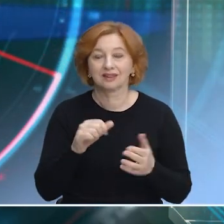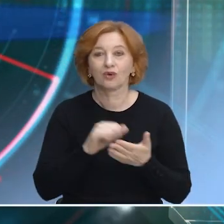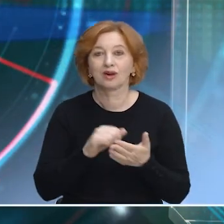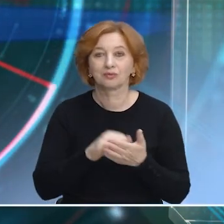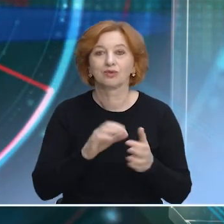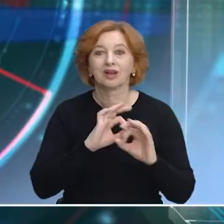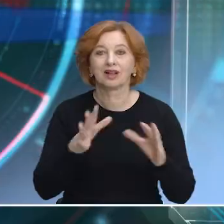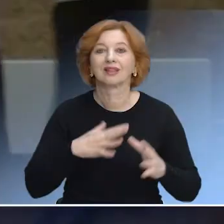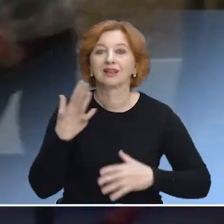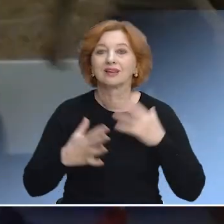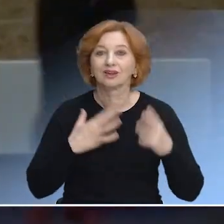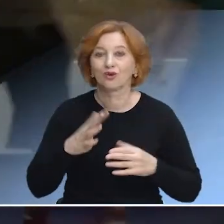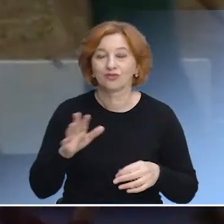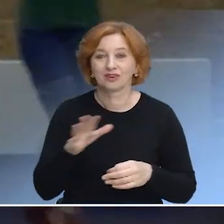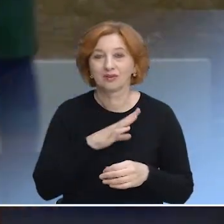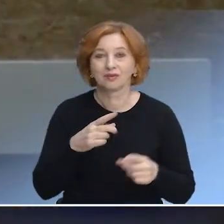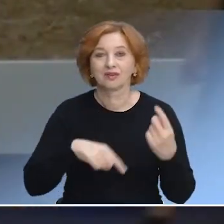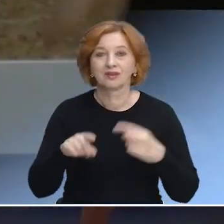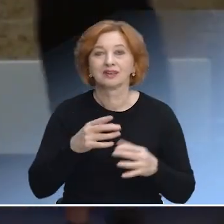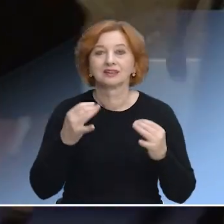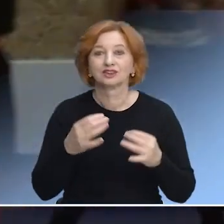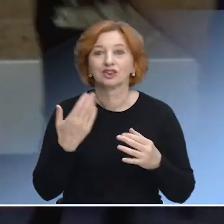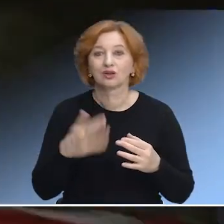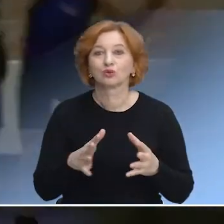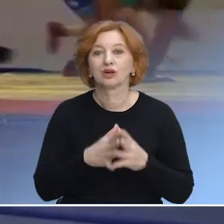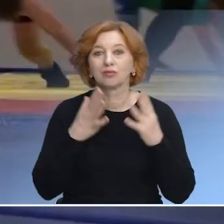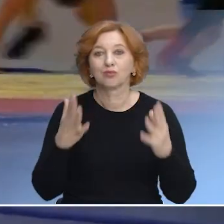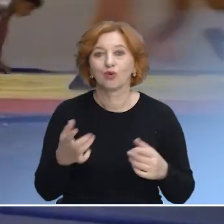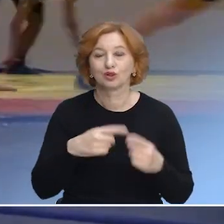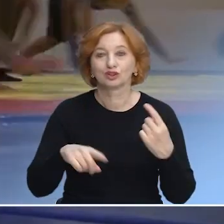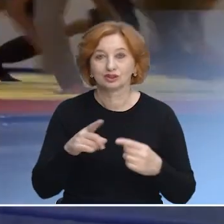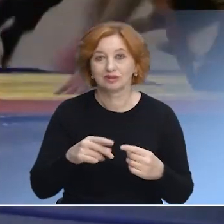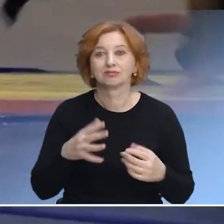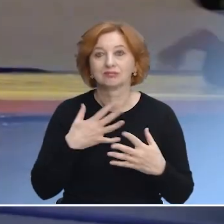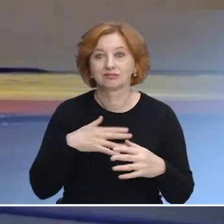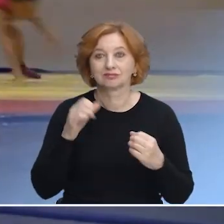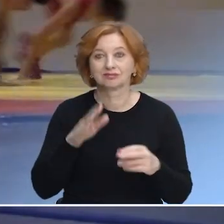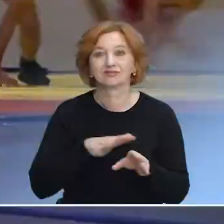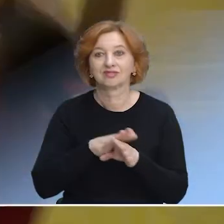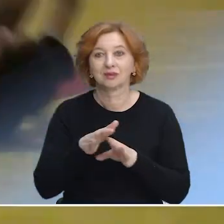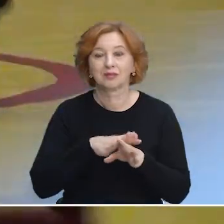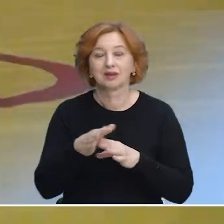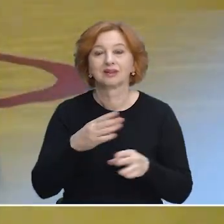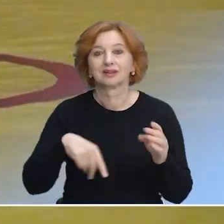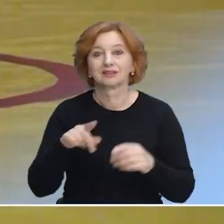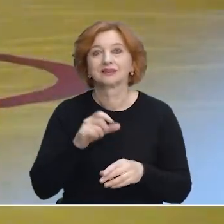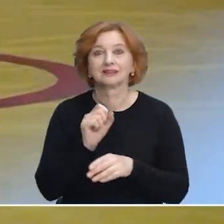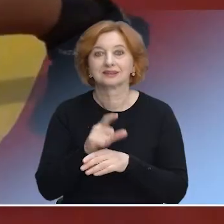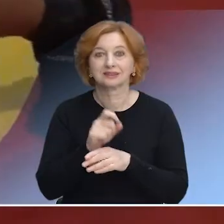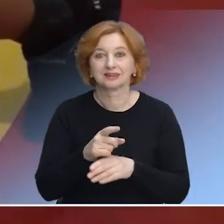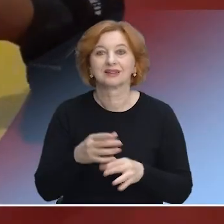побывали на тренировке. Занятия греко-римской борьбой развивают силу, выносливость, координацию движений, закаляют